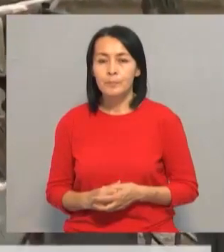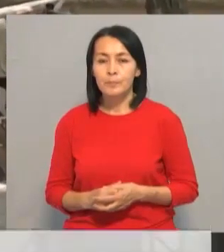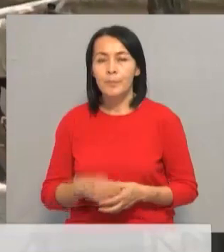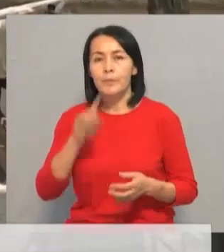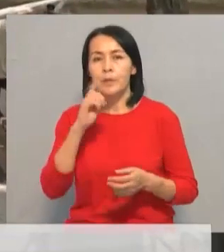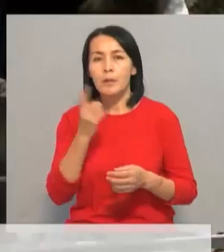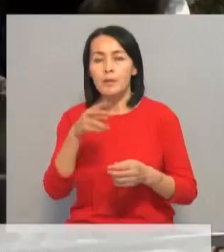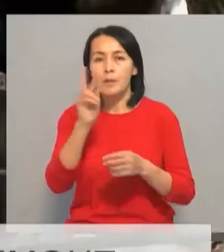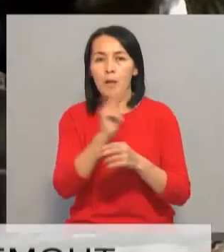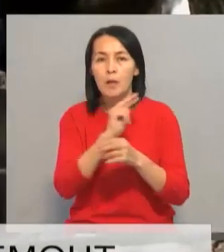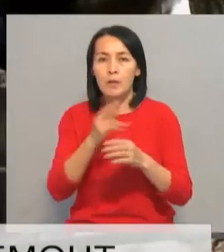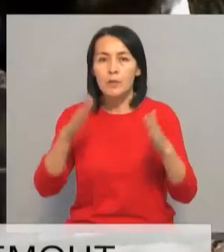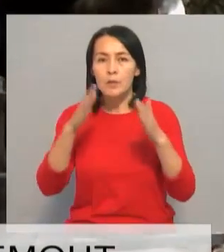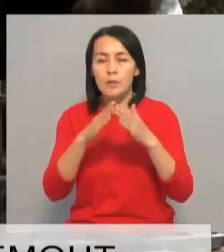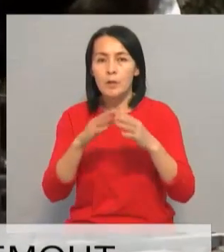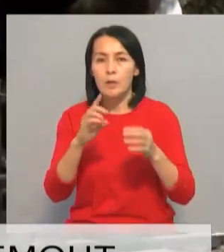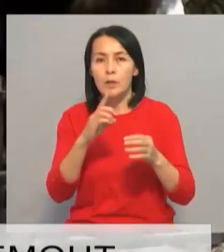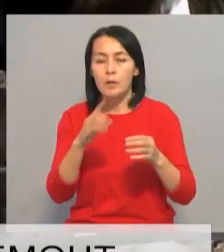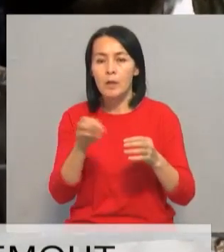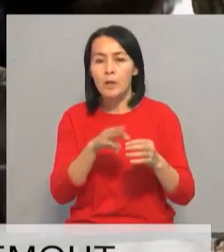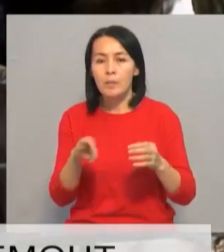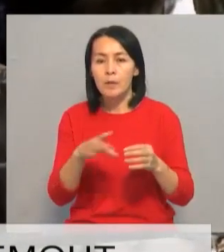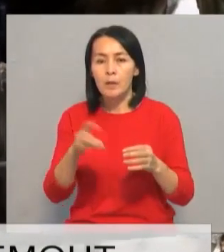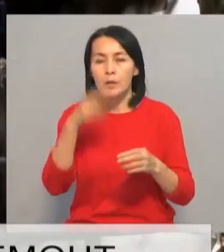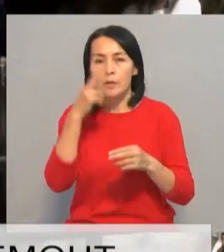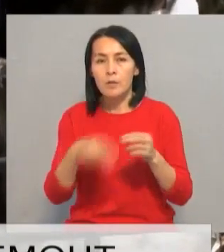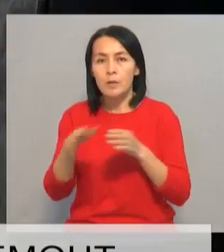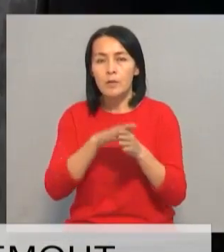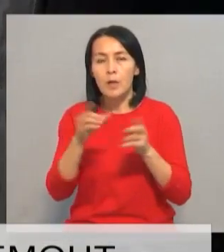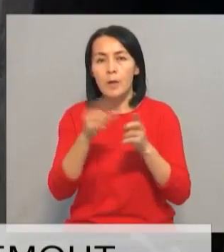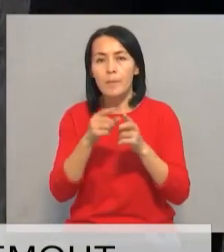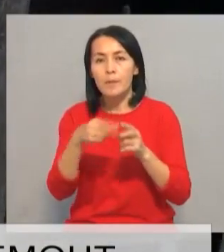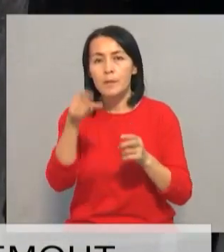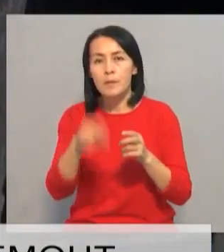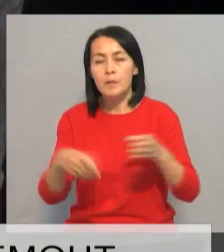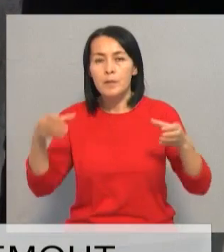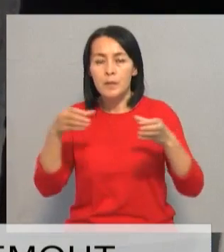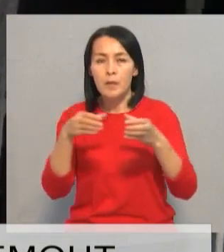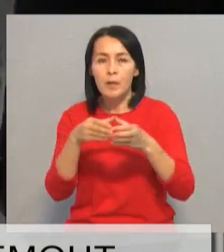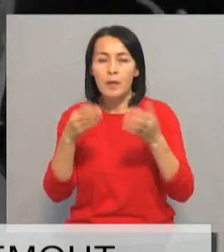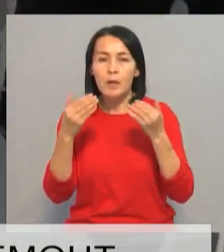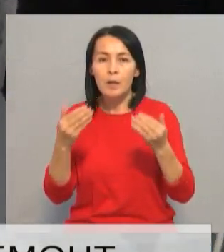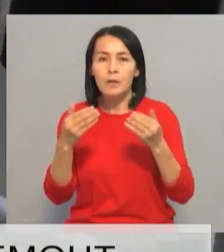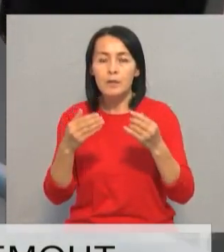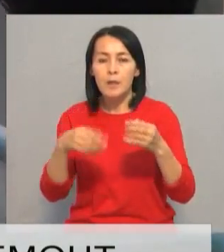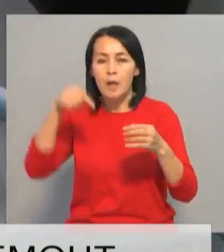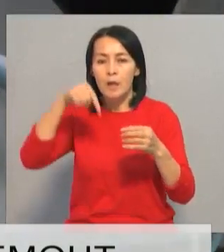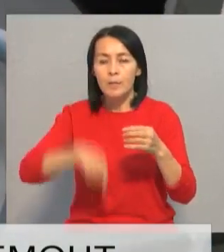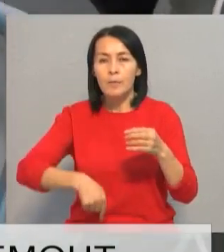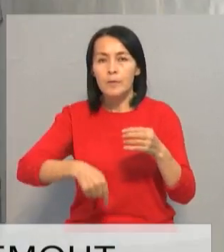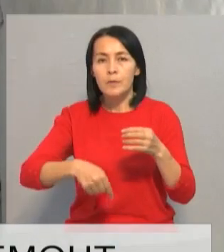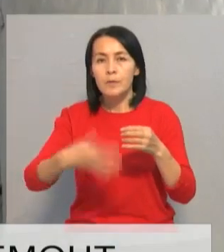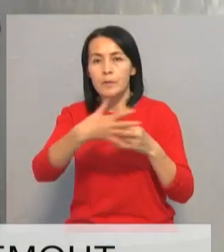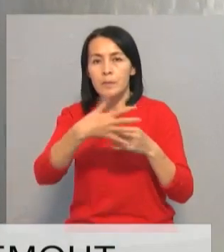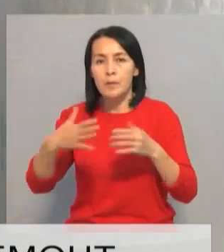Один из них – капитальный ремонт дома в спортивном микрорайоне – завершен полностью. По словам представителя подрядной организации, в подвале пятиэтажного